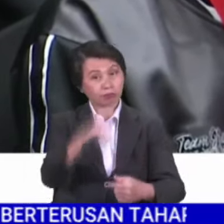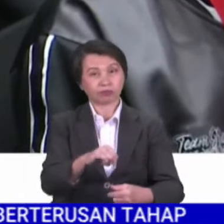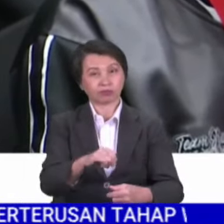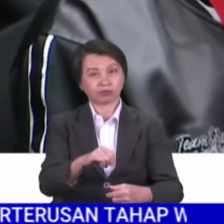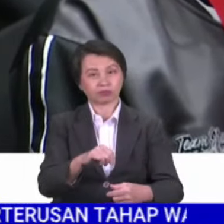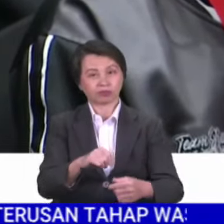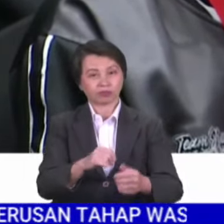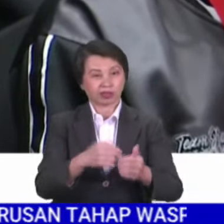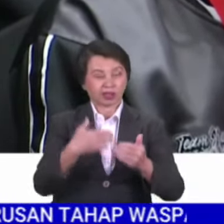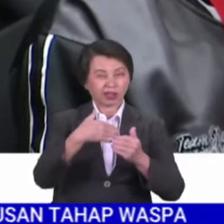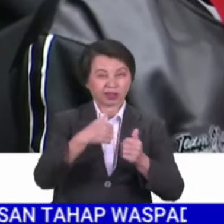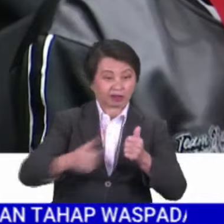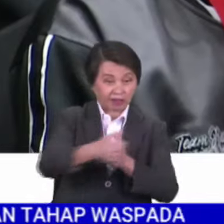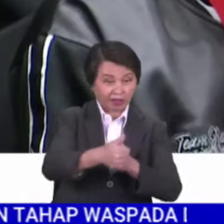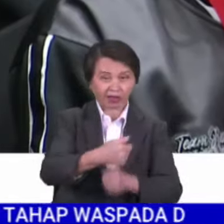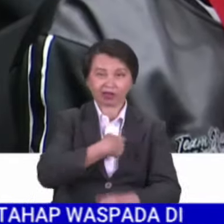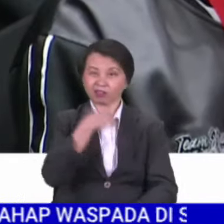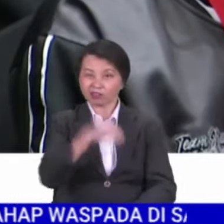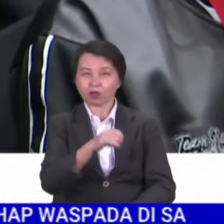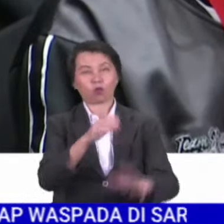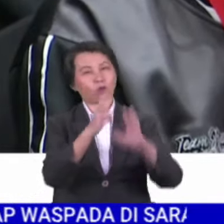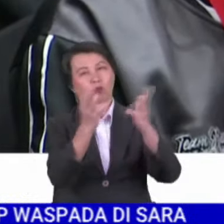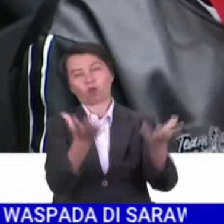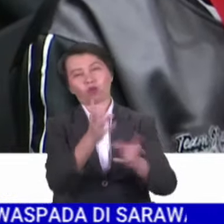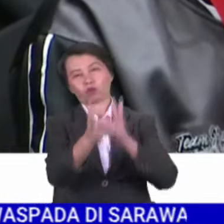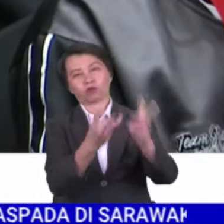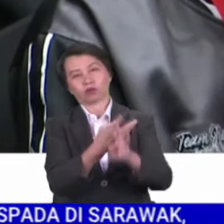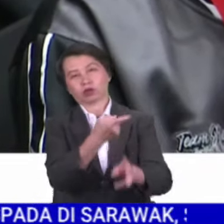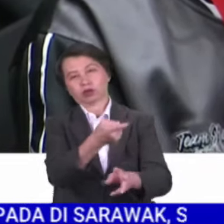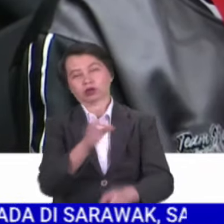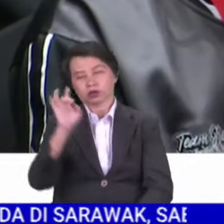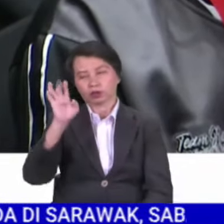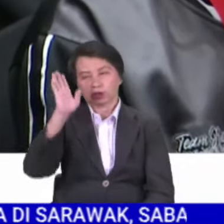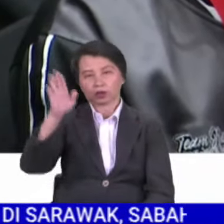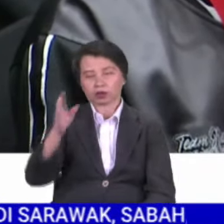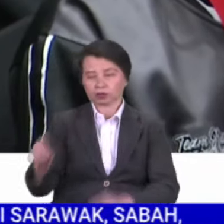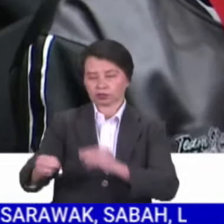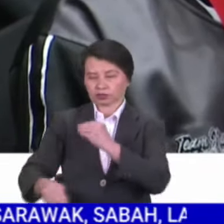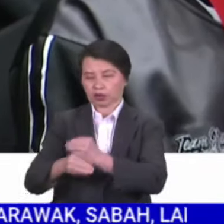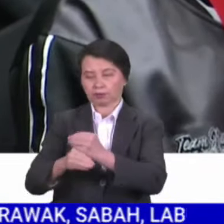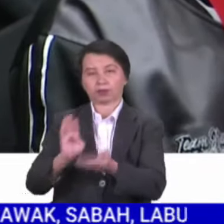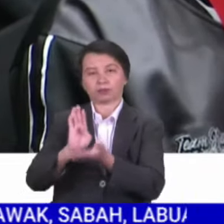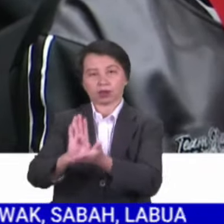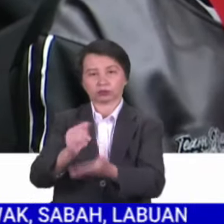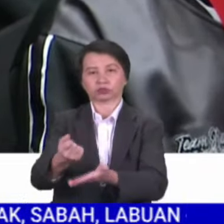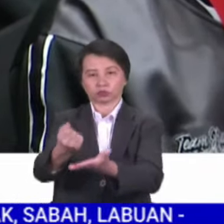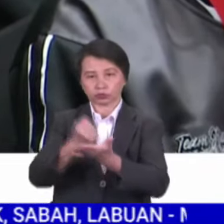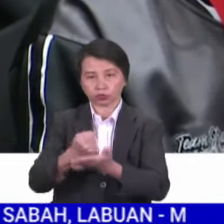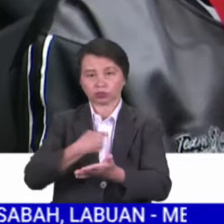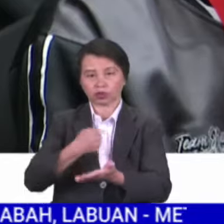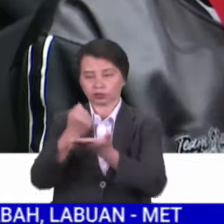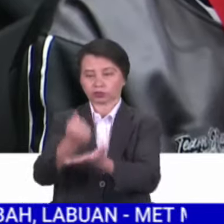nak pergi lebih jauh. Jadi insyaAllah mungkin kita akan tambah beberapa bantuan untuk tolong saya dan juga tolong pasukan ini supaya